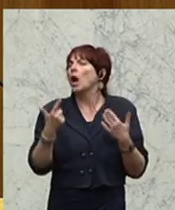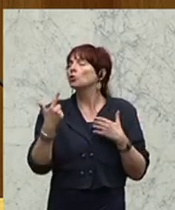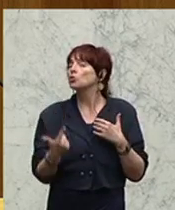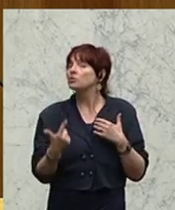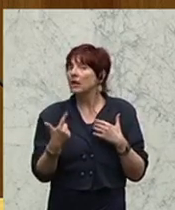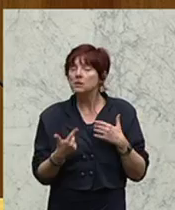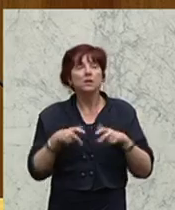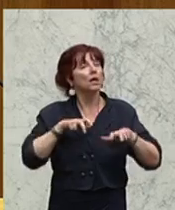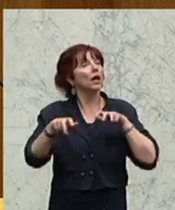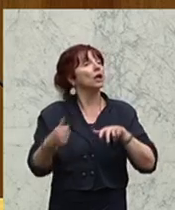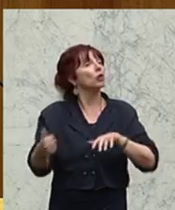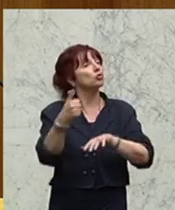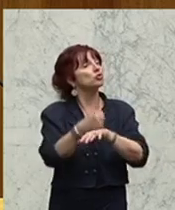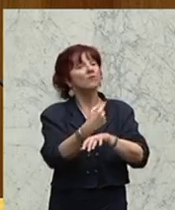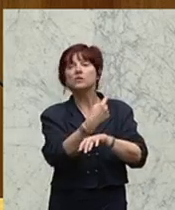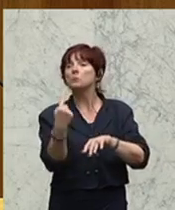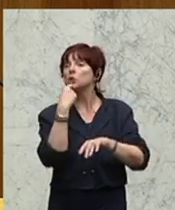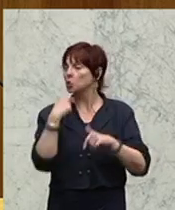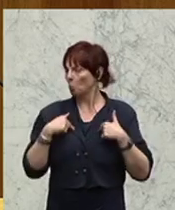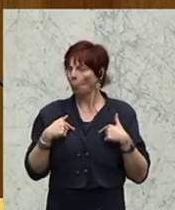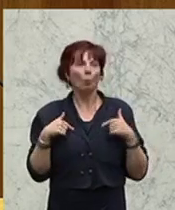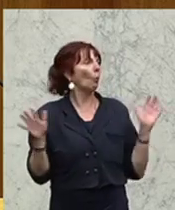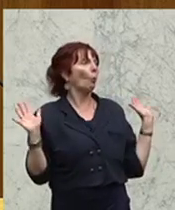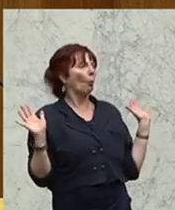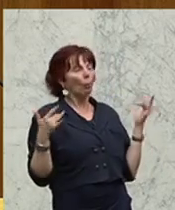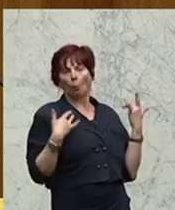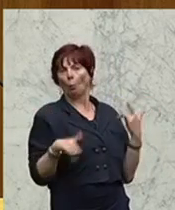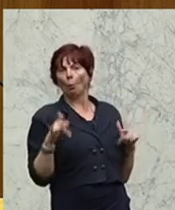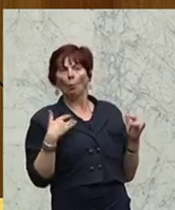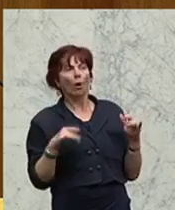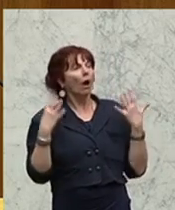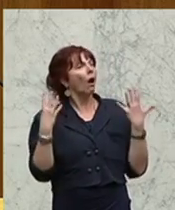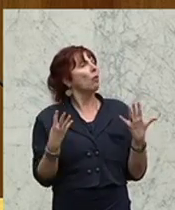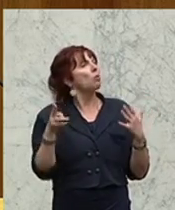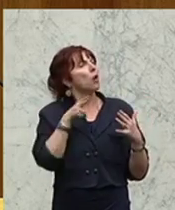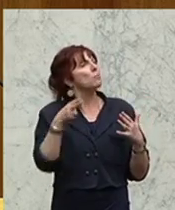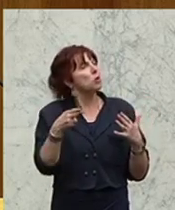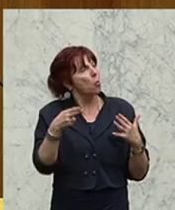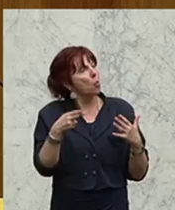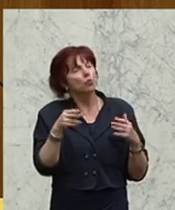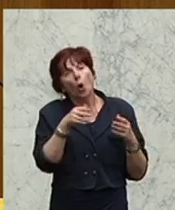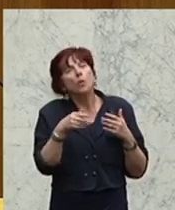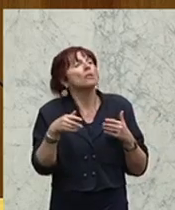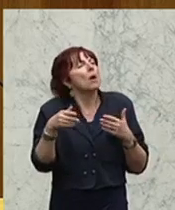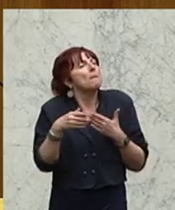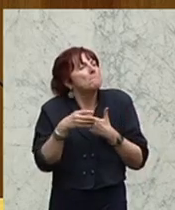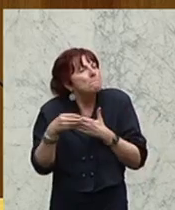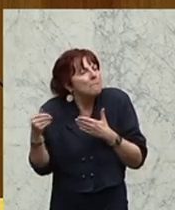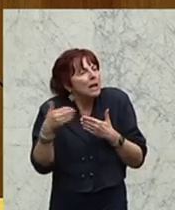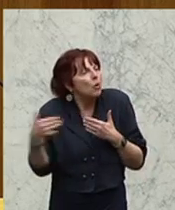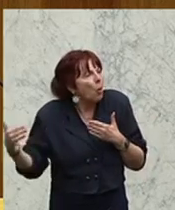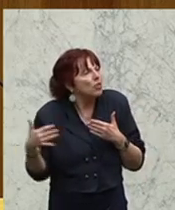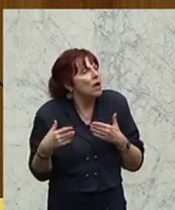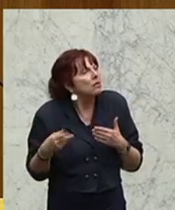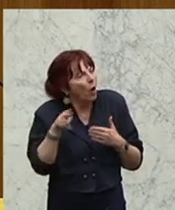Regierungschefs gesagt? Sie haben gesagt, wir sind nicht bereit, 9 Millionen aufzubringen. Das ist nicht irgendwer. Wir müssen nicht